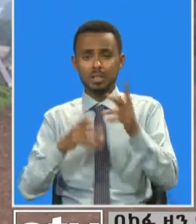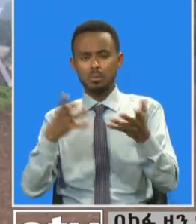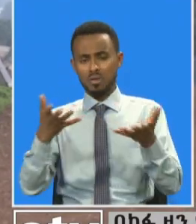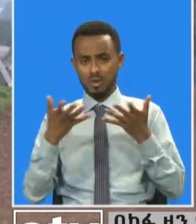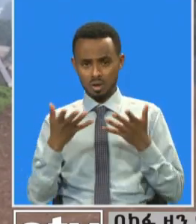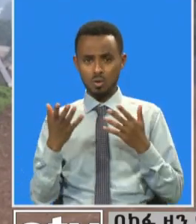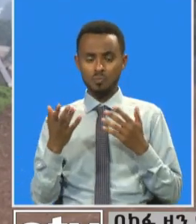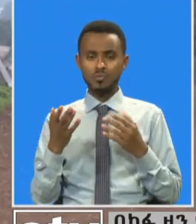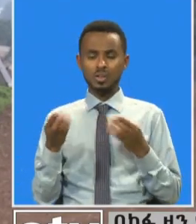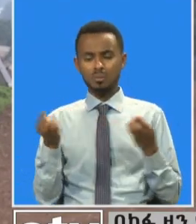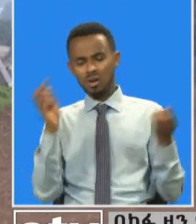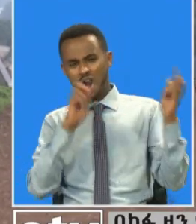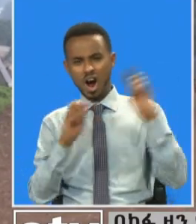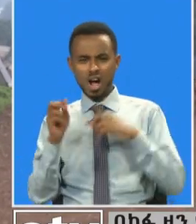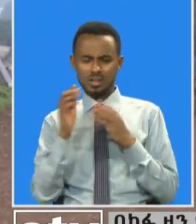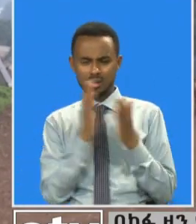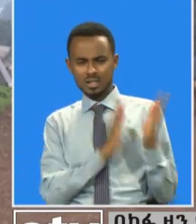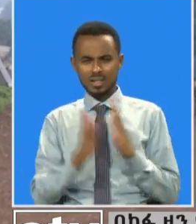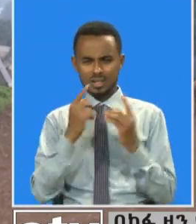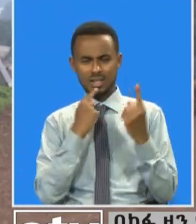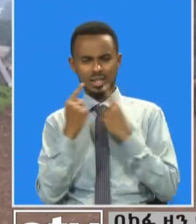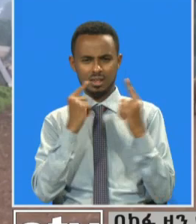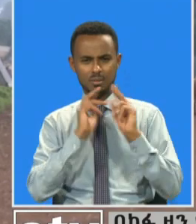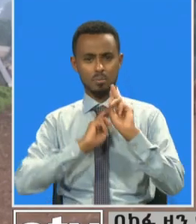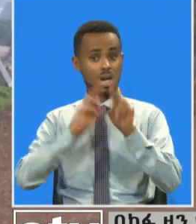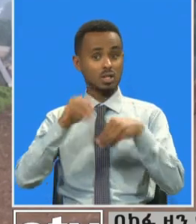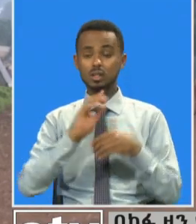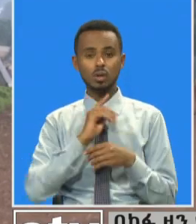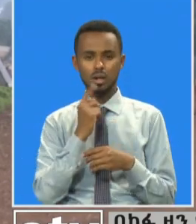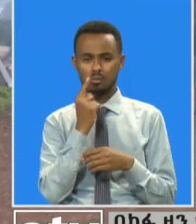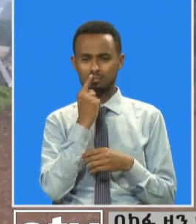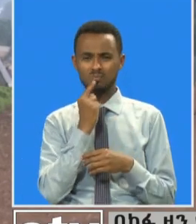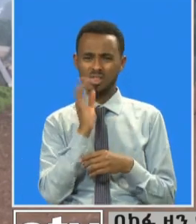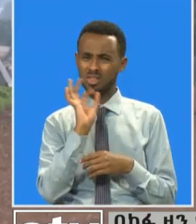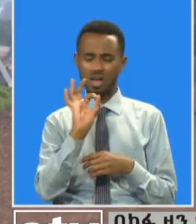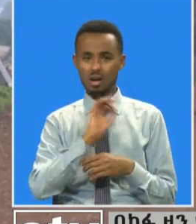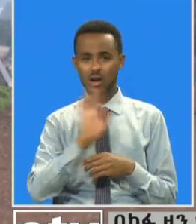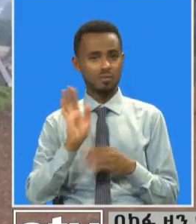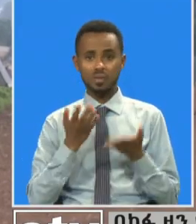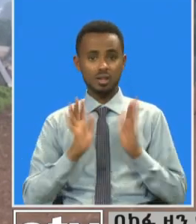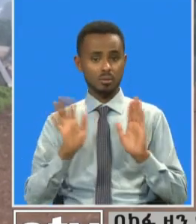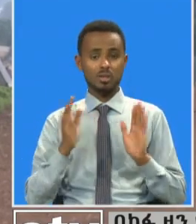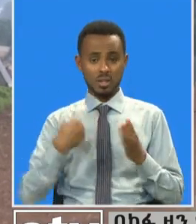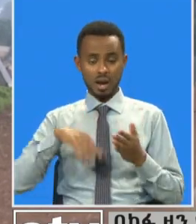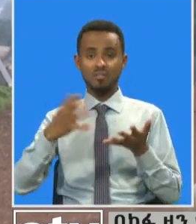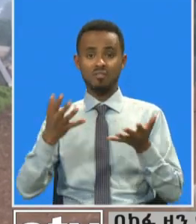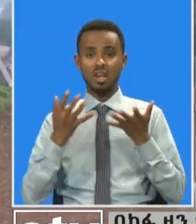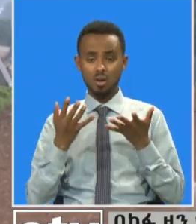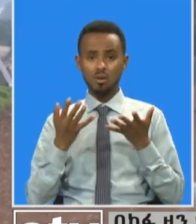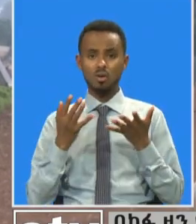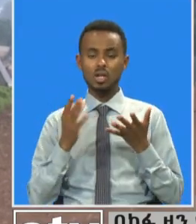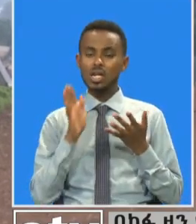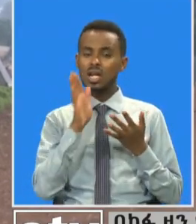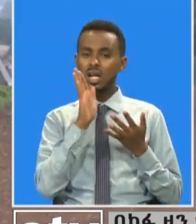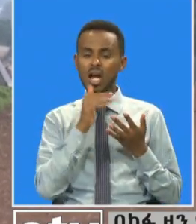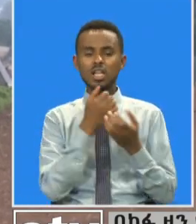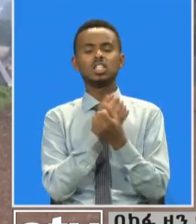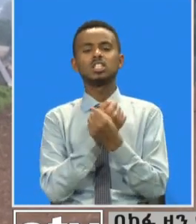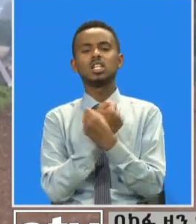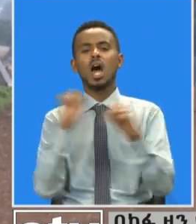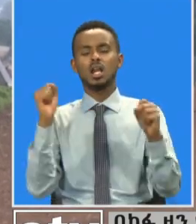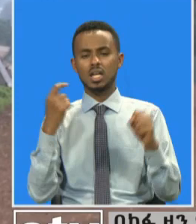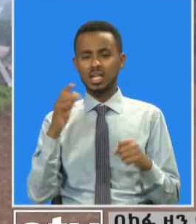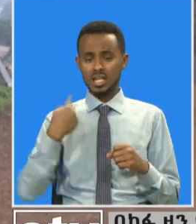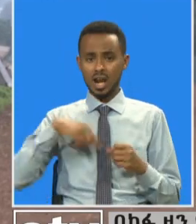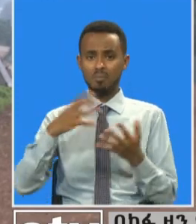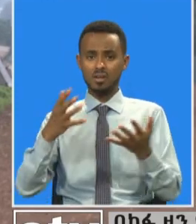የሚፈልገው በተከሸና አንደበት በተሰካከለ ንግግር ምላሽ እንዲሰጠው አይደለም ንግግር እንዲሰጠው አይደለም እኛ የምንፈልገው እናት ትዳንልን ነው